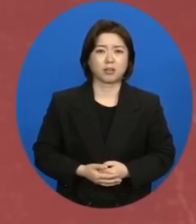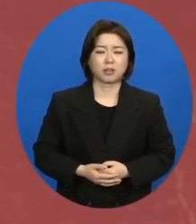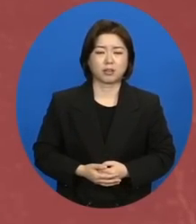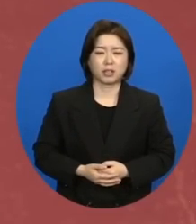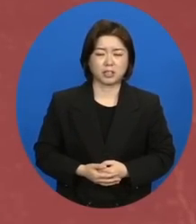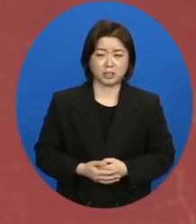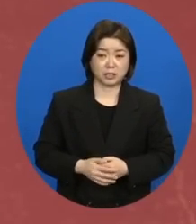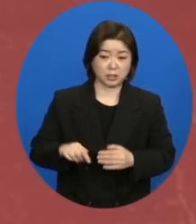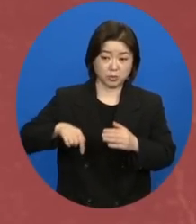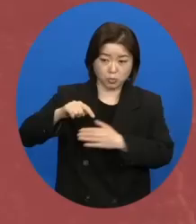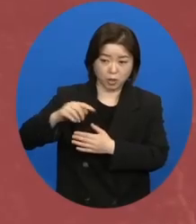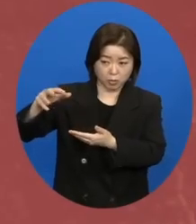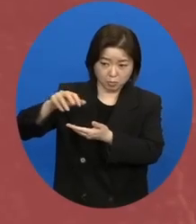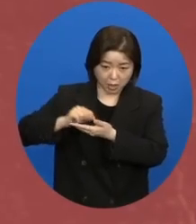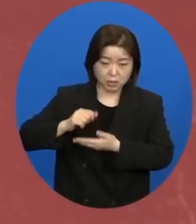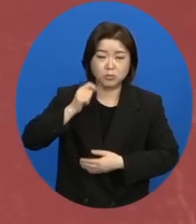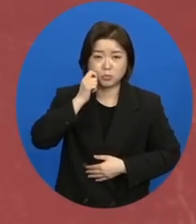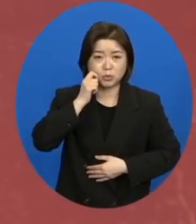못해요.